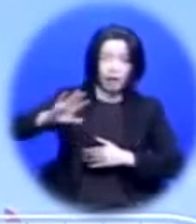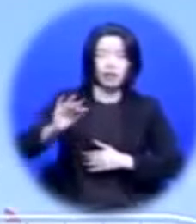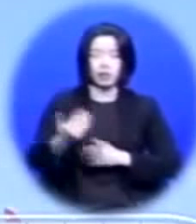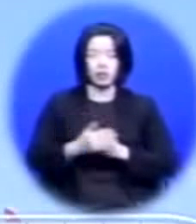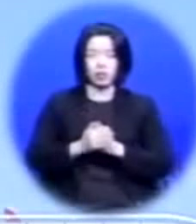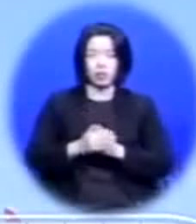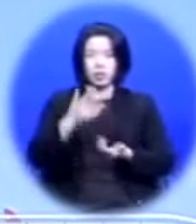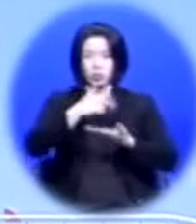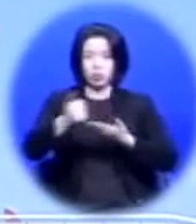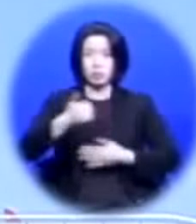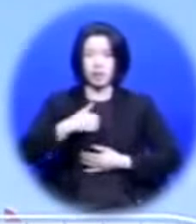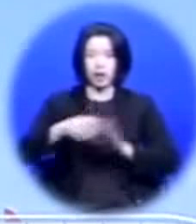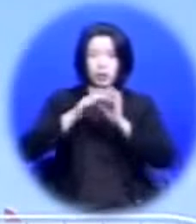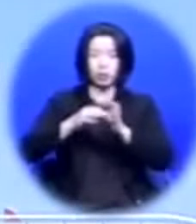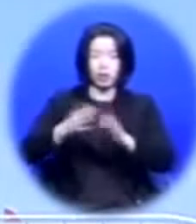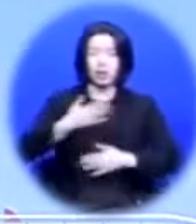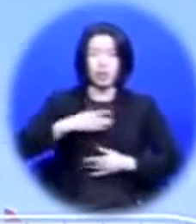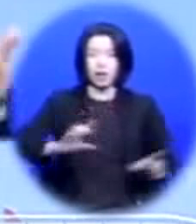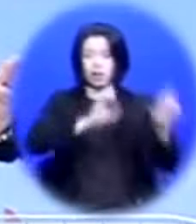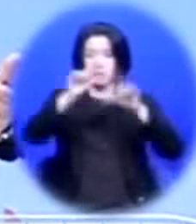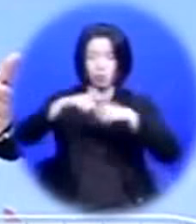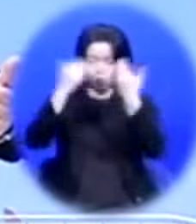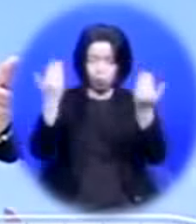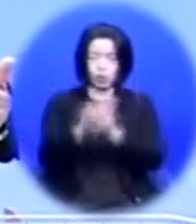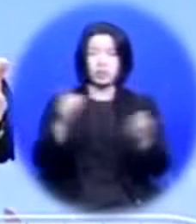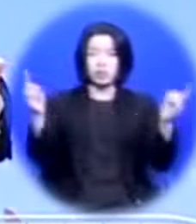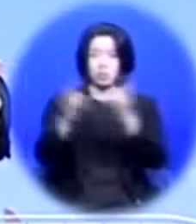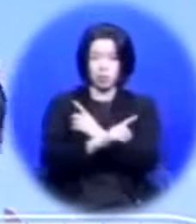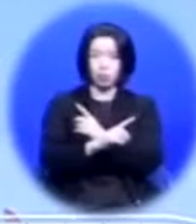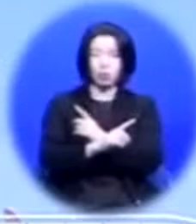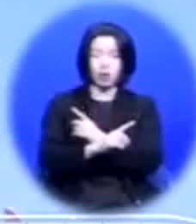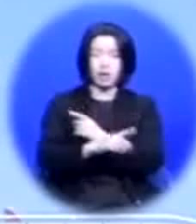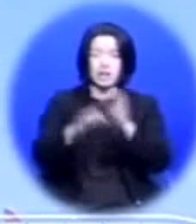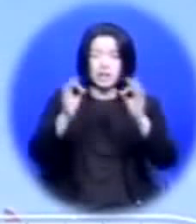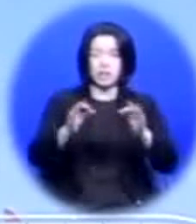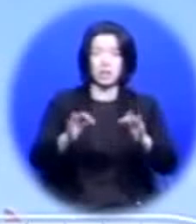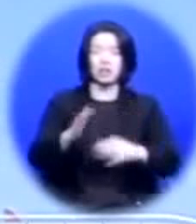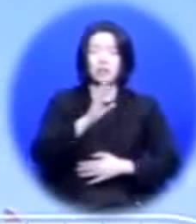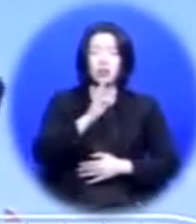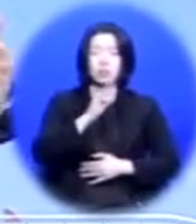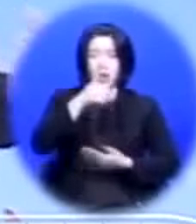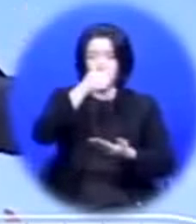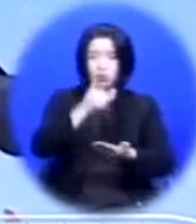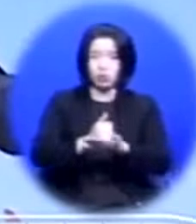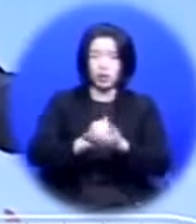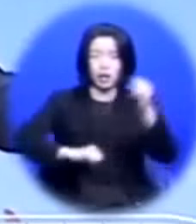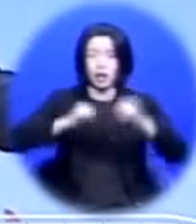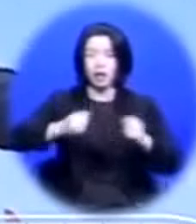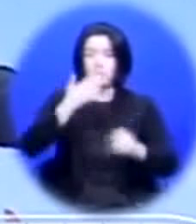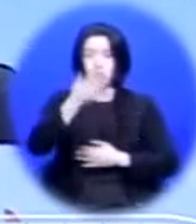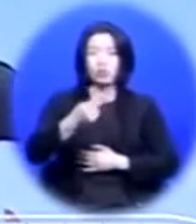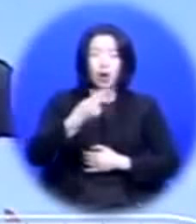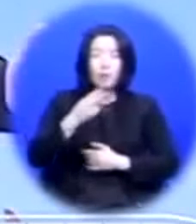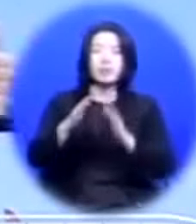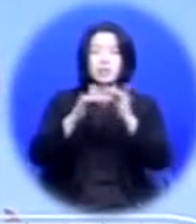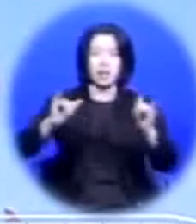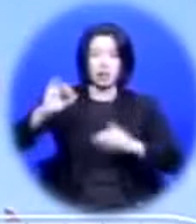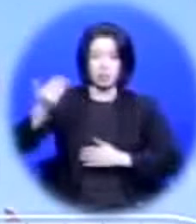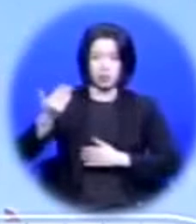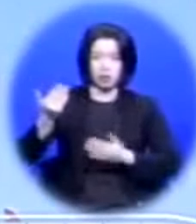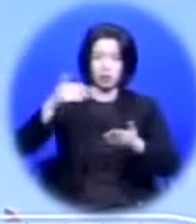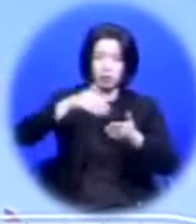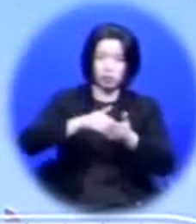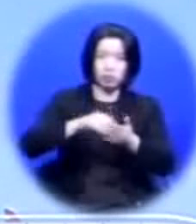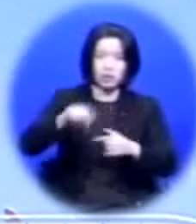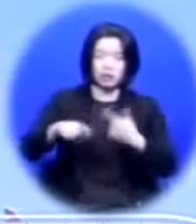주님이 나를 통하여 내 삶을 완전히 바꾸어서 이제는 정말 죄를 지을 수 없는 사람이 되도록 그렇게